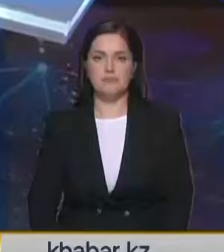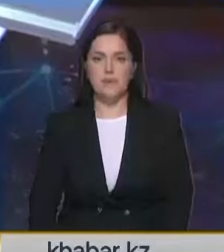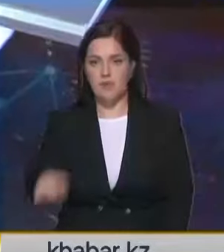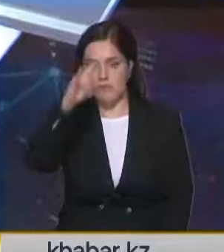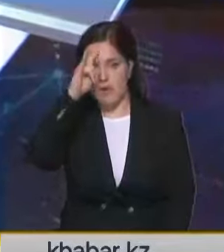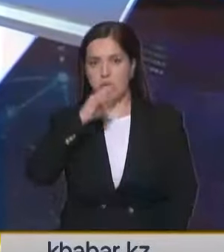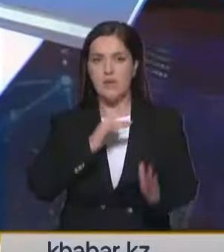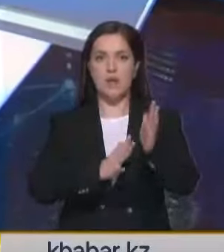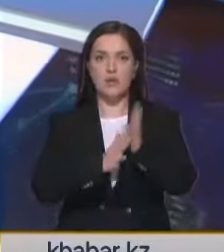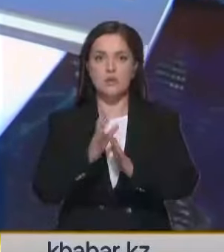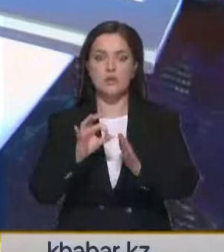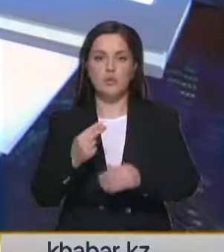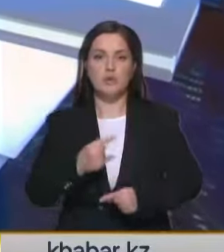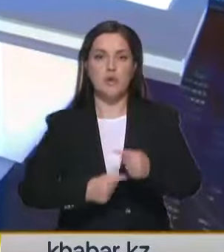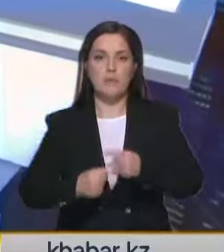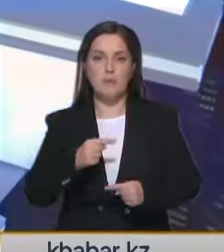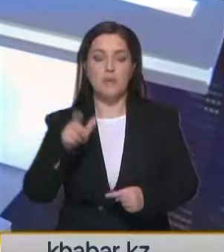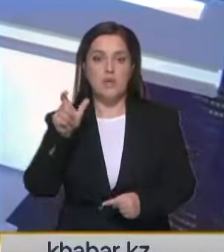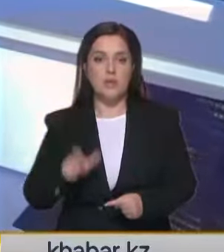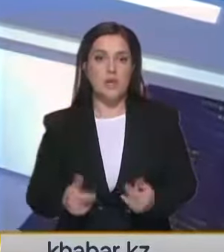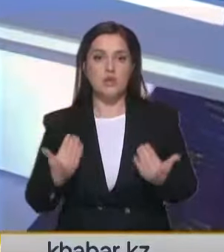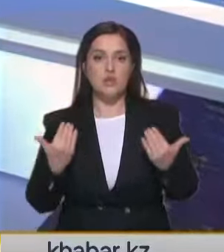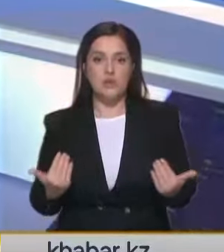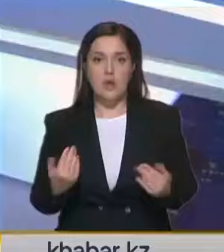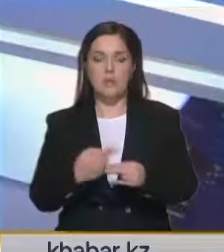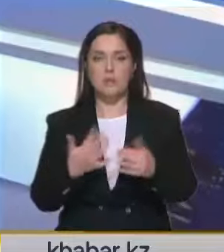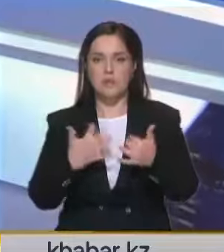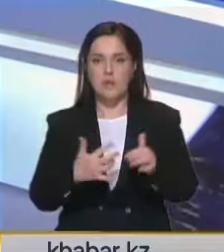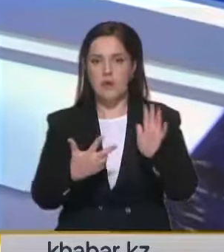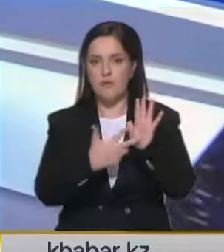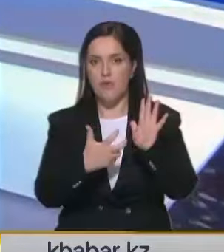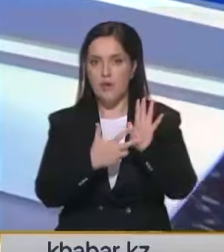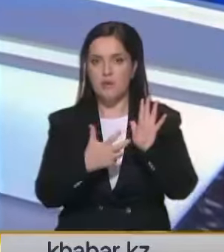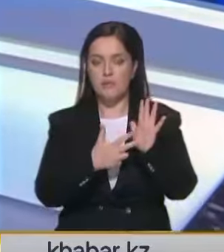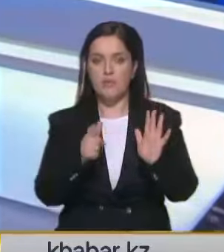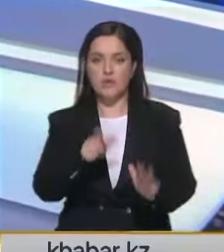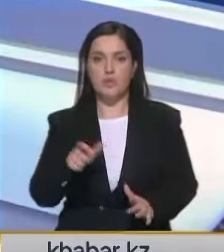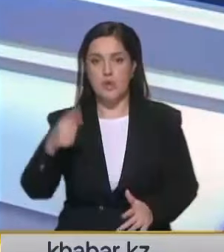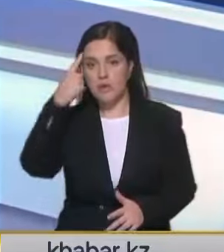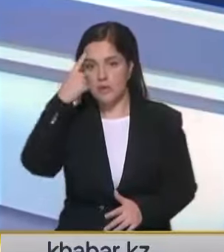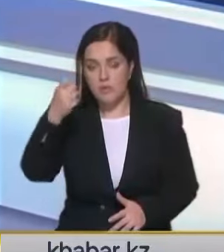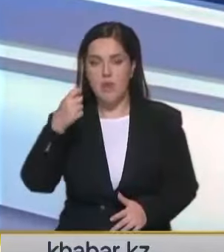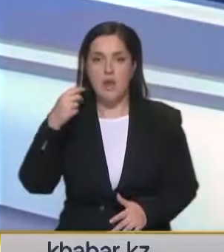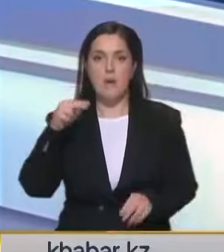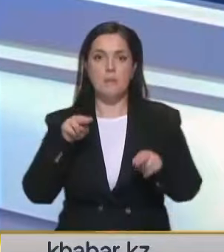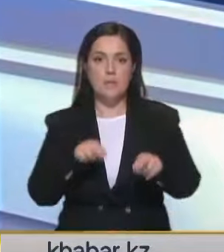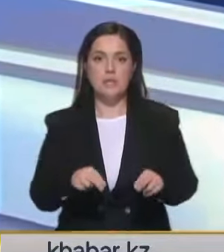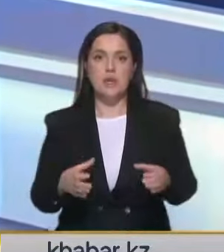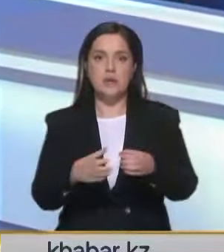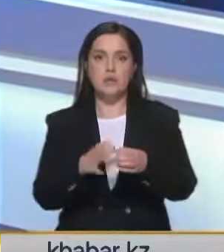В Казахстане растет число социальных предпринимателей. На данный момент в реестре насчитывается 800 субъектов. Об этом сообщил